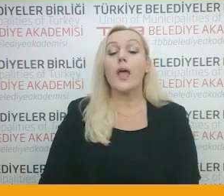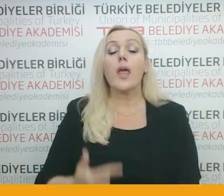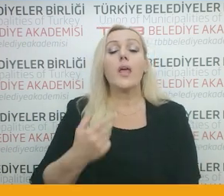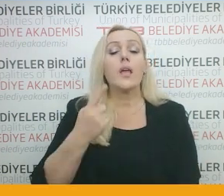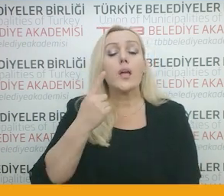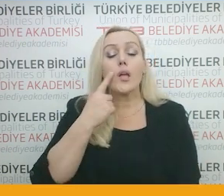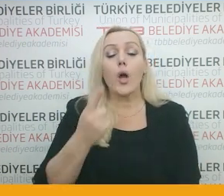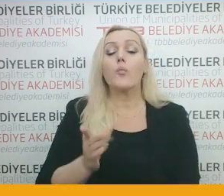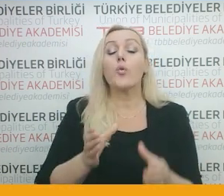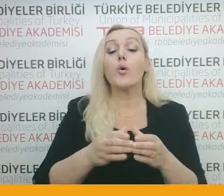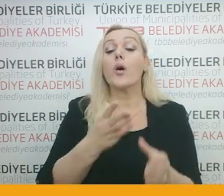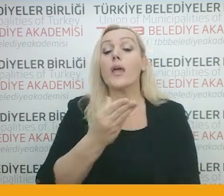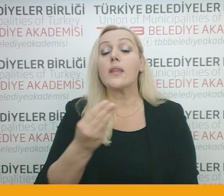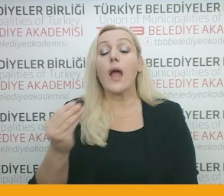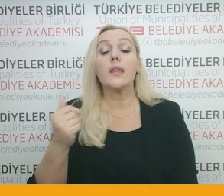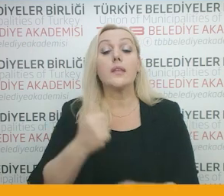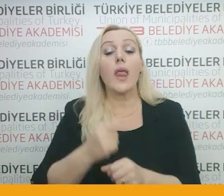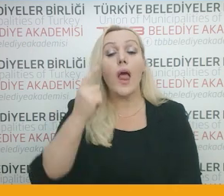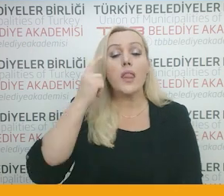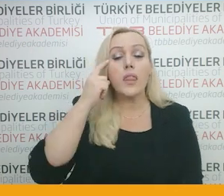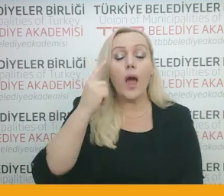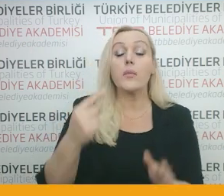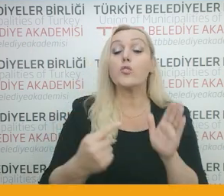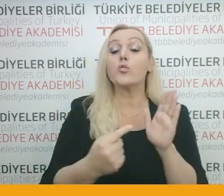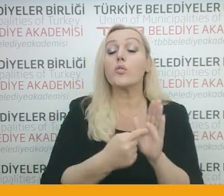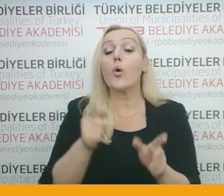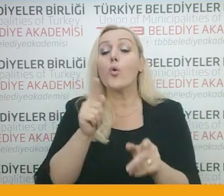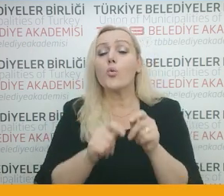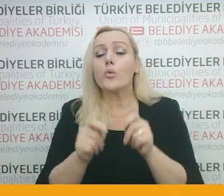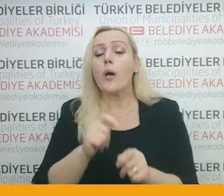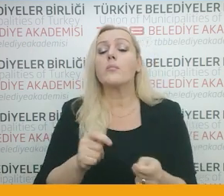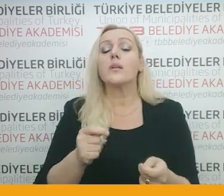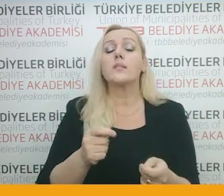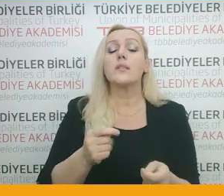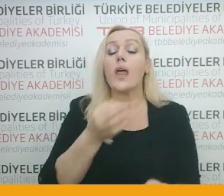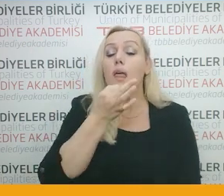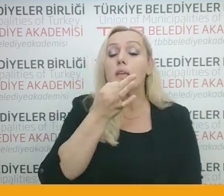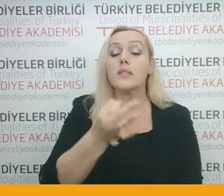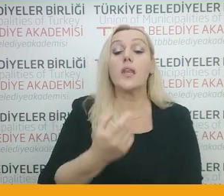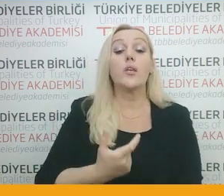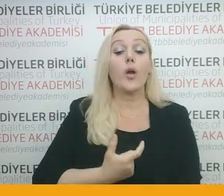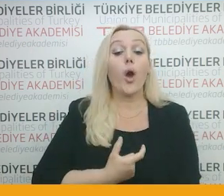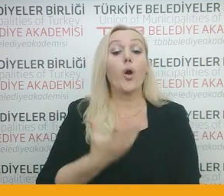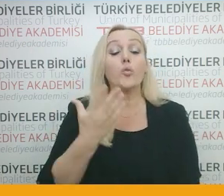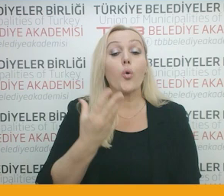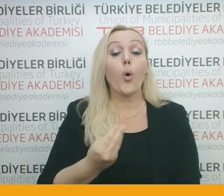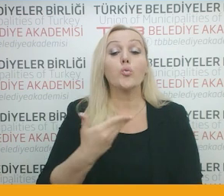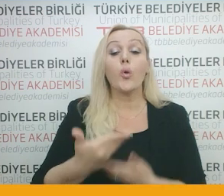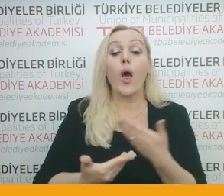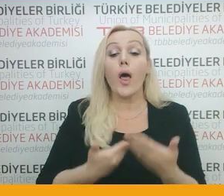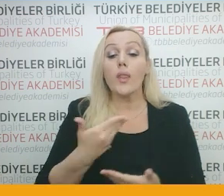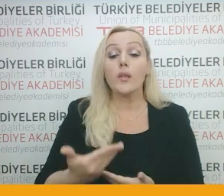Kamu idarelerinin gelir ve gider tahminlerini gösteren, bunların uygulanmasında yürütülmesine yetki veren bir izin kanunu olduğundan bahsediyor